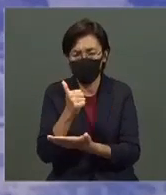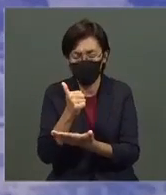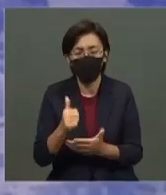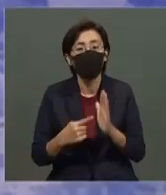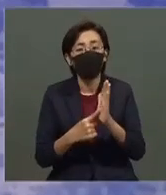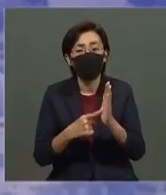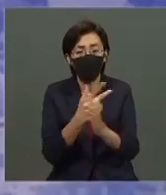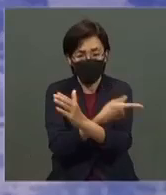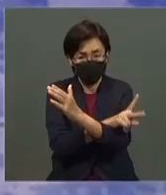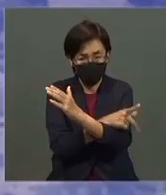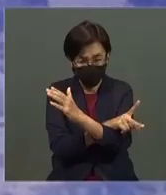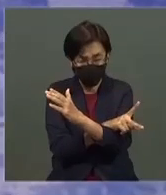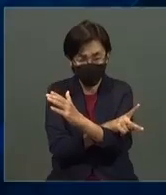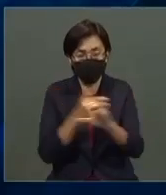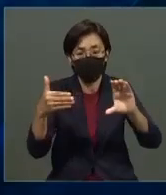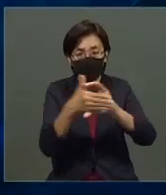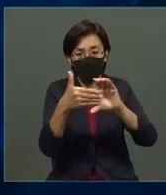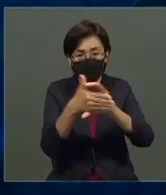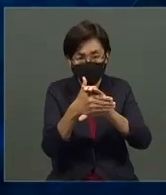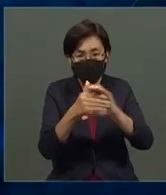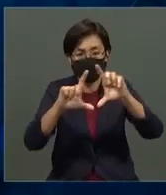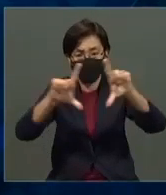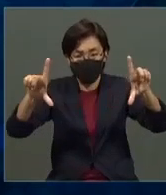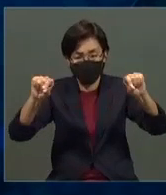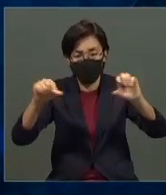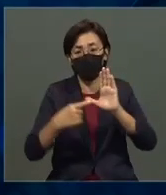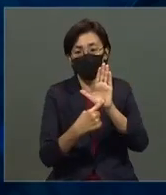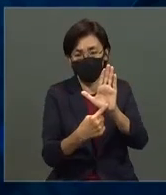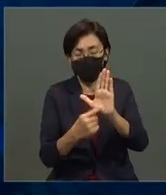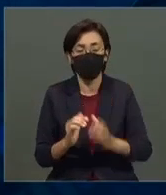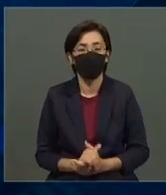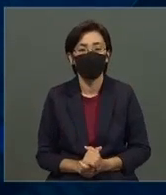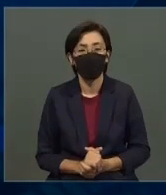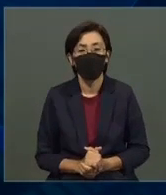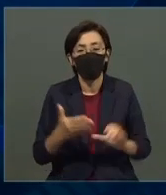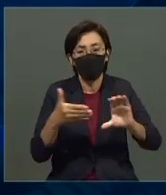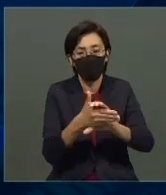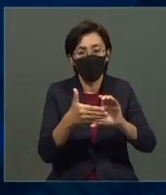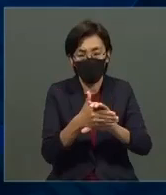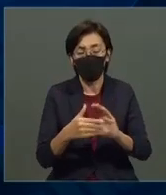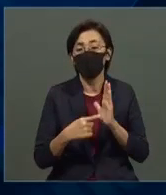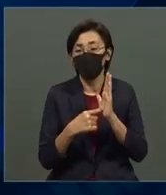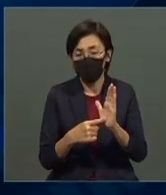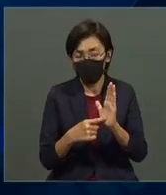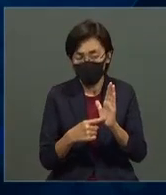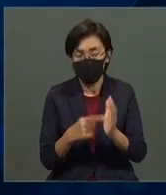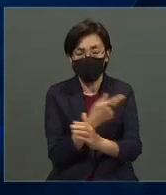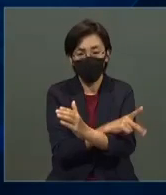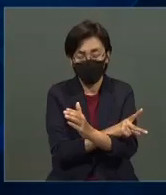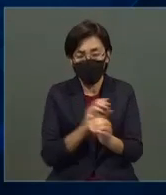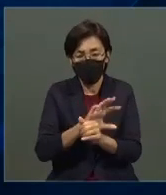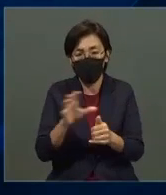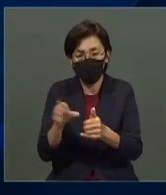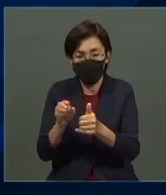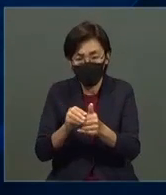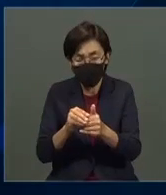าภูเก็ตเนี่ยอันนี้ปรากฏเป็นสไลด์เลยนะเดี๋ยวเอามาทวนความอีกรอบหนึ่งนะครับที่ภูเก็ตเช่นบอกว่าถ้ามีการติดเชื้อรายใหม่มากกว่า90